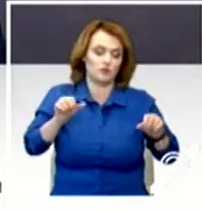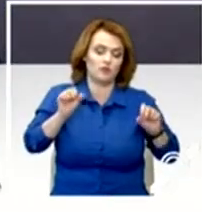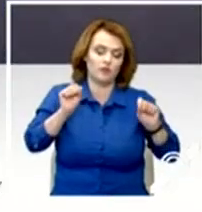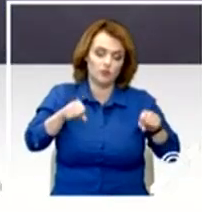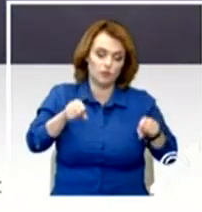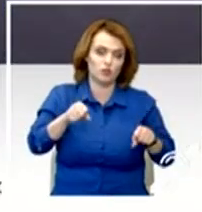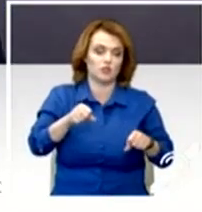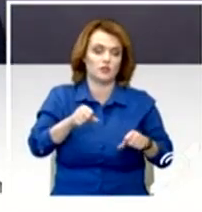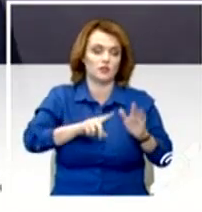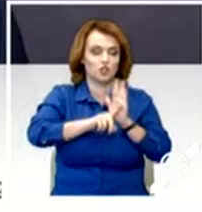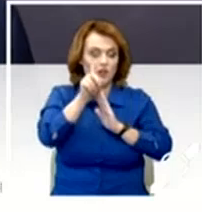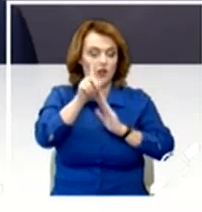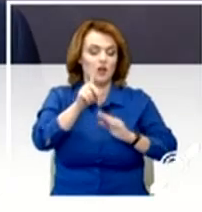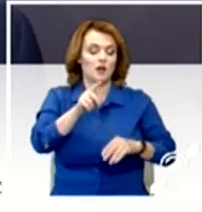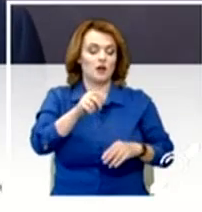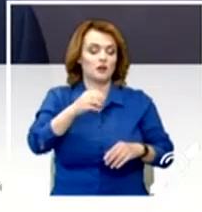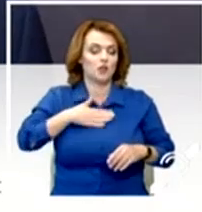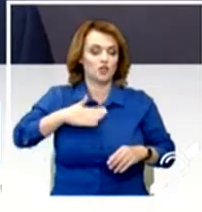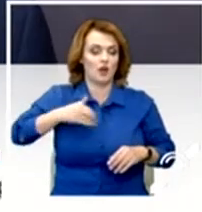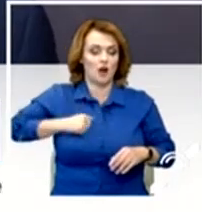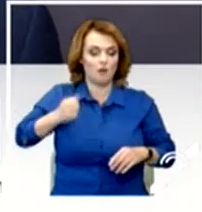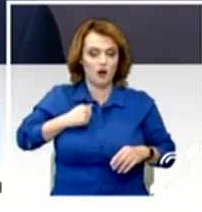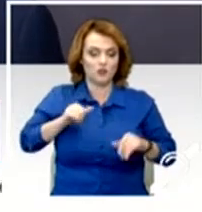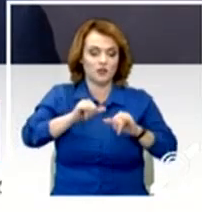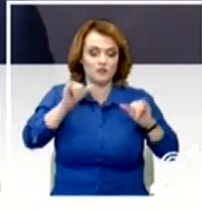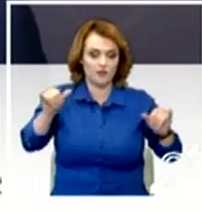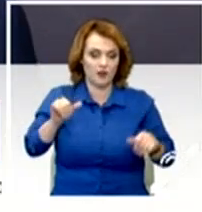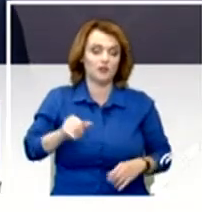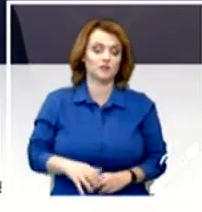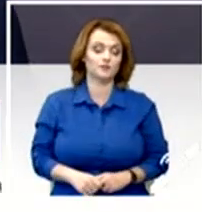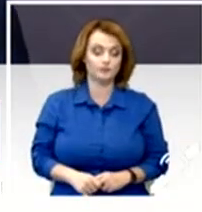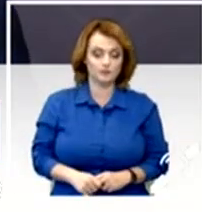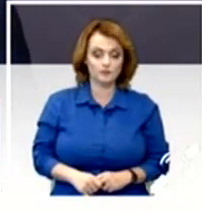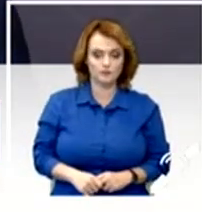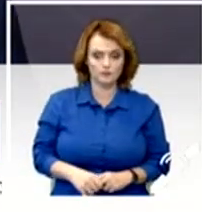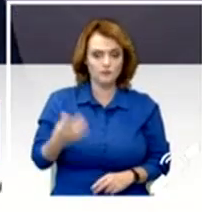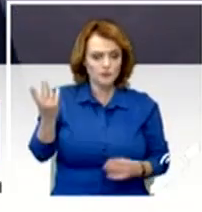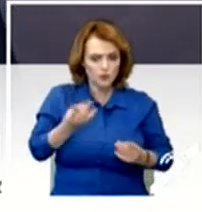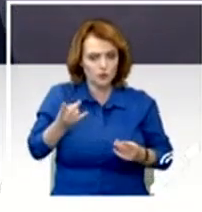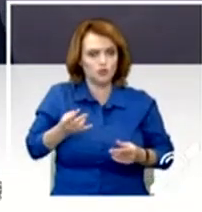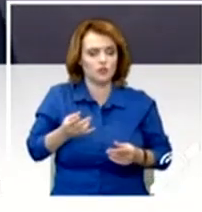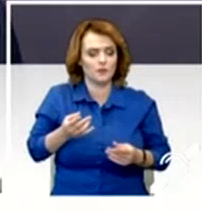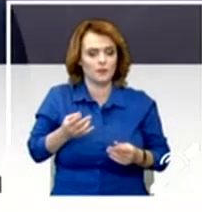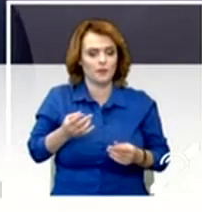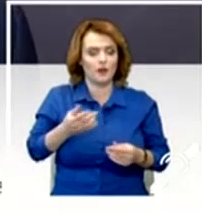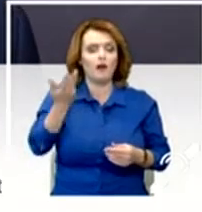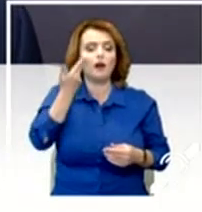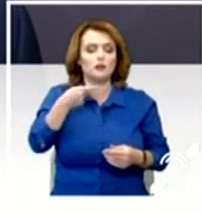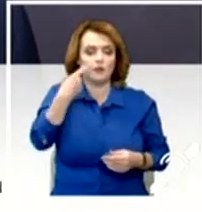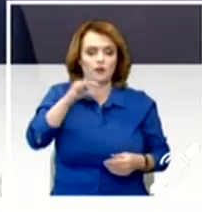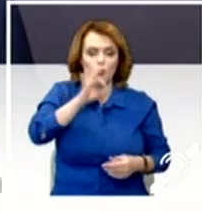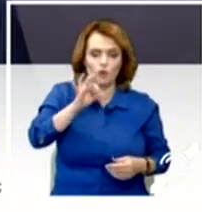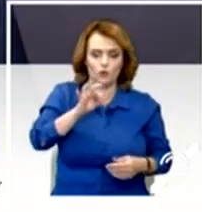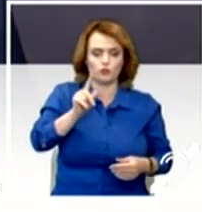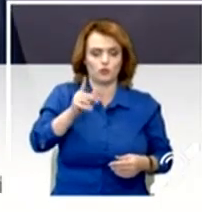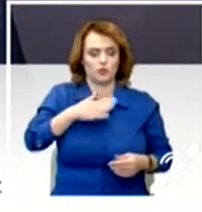Asta e răspuns la toată coloana a cincea pe care o are Kremlinul aici. Atunci când noi vorbim că avem nevoie